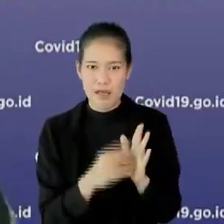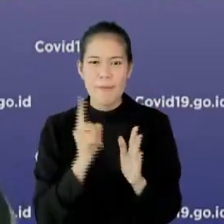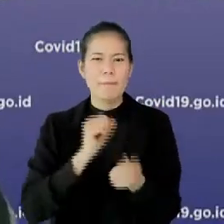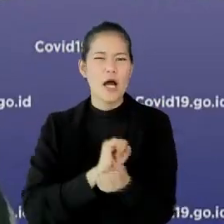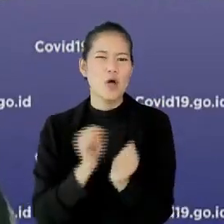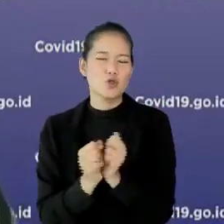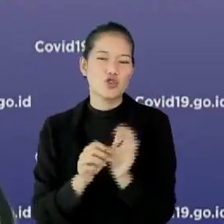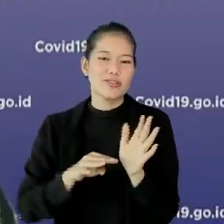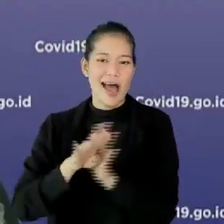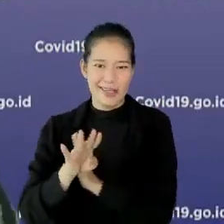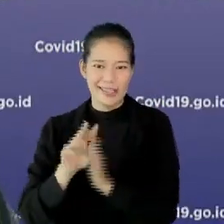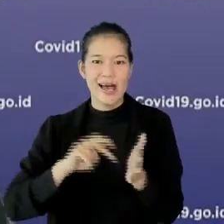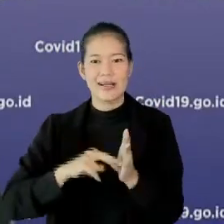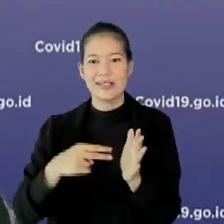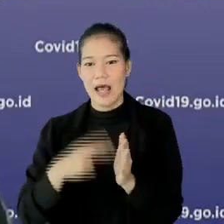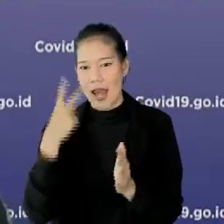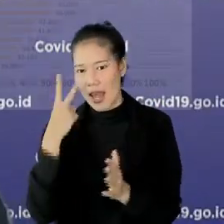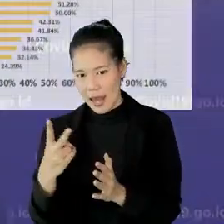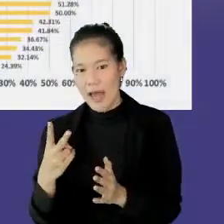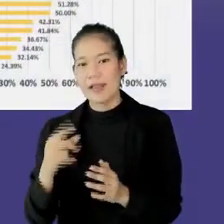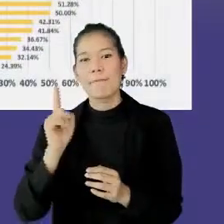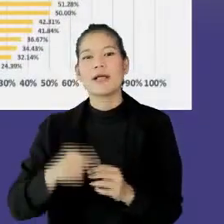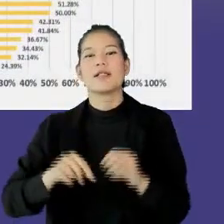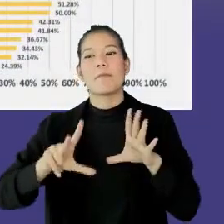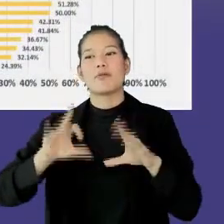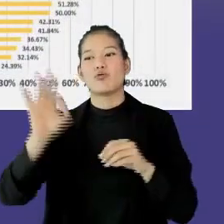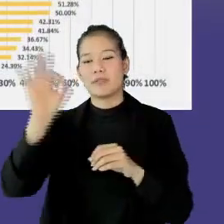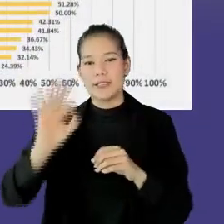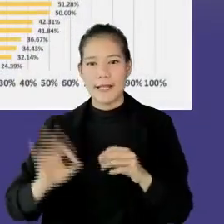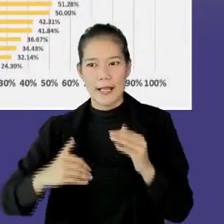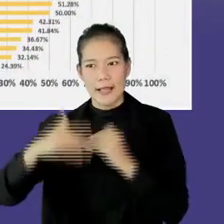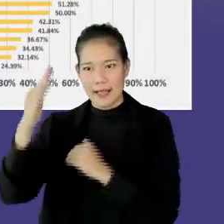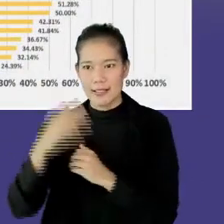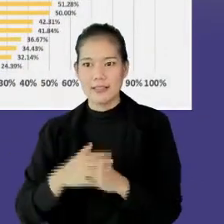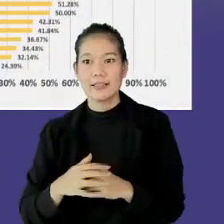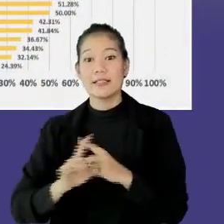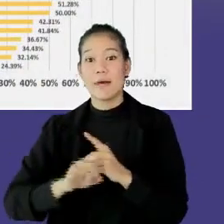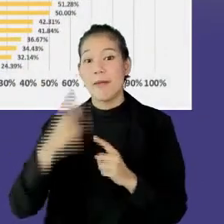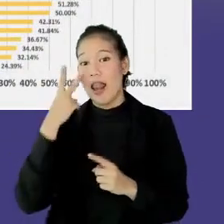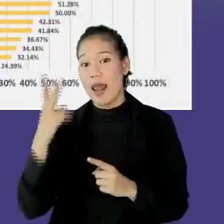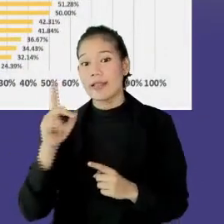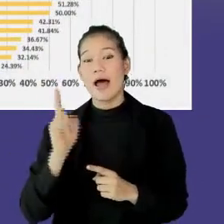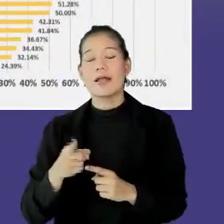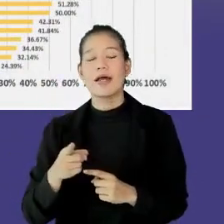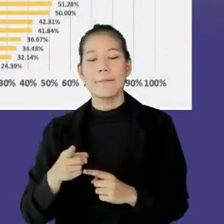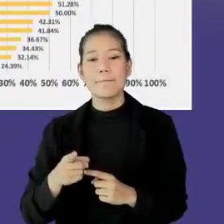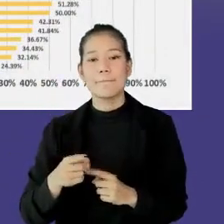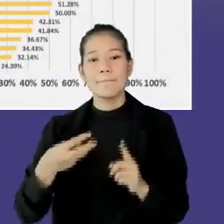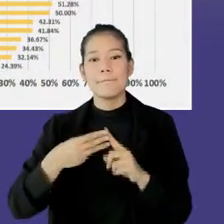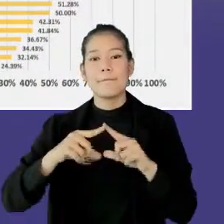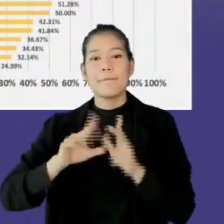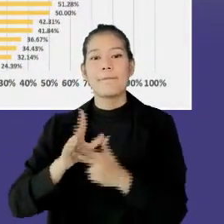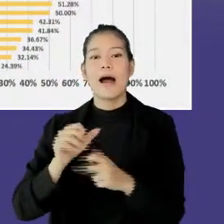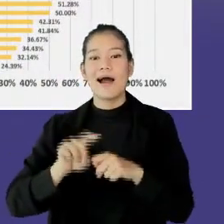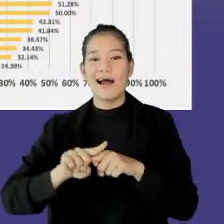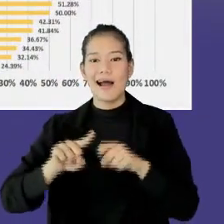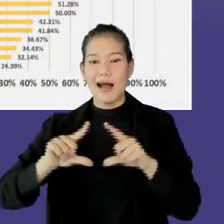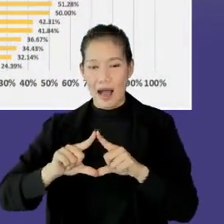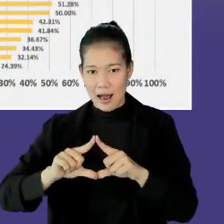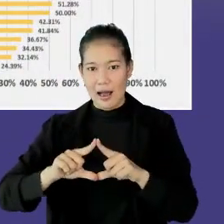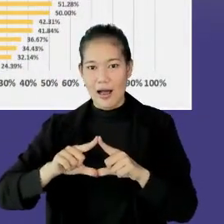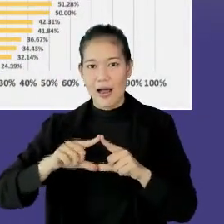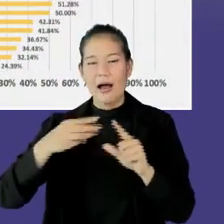kasusnya masih naik, maka kita bisa lihat bornya masih di atas 80%. Nah, tapi di sini juga ada Bangka Belitung. Jadi Bangka Belitung meskipun